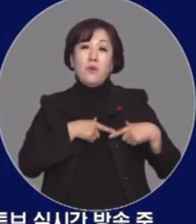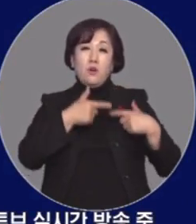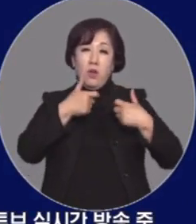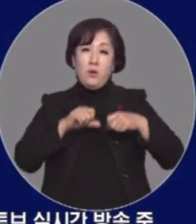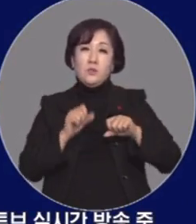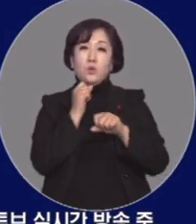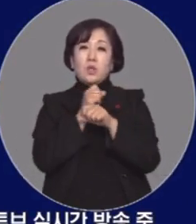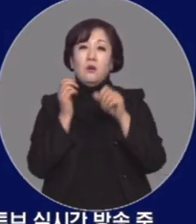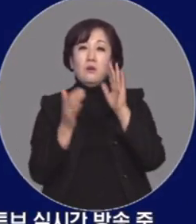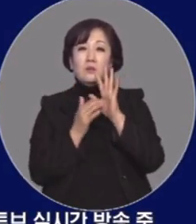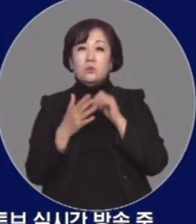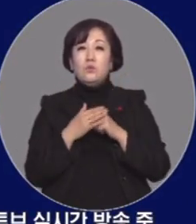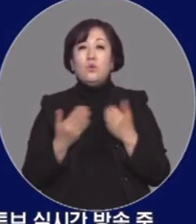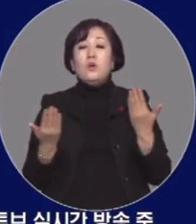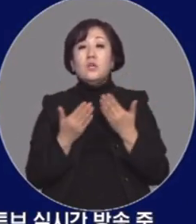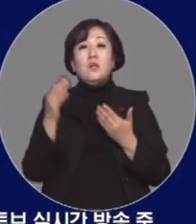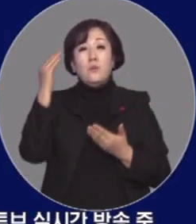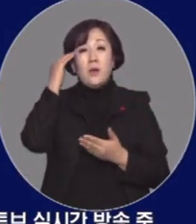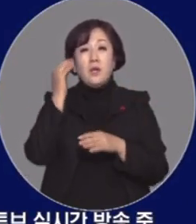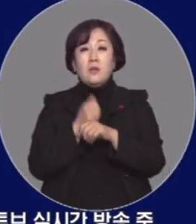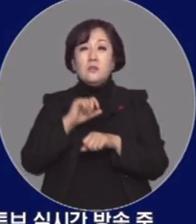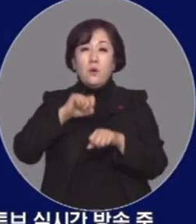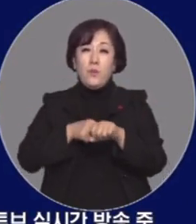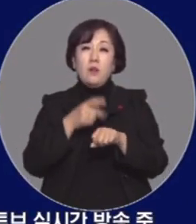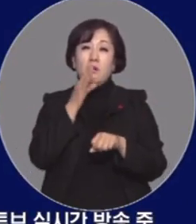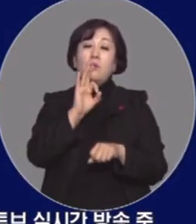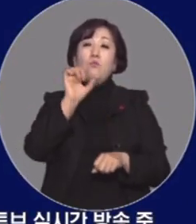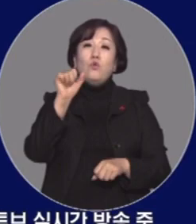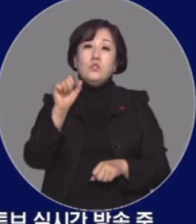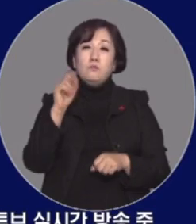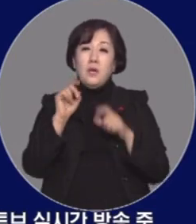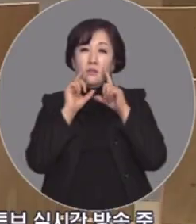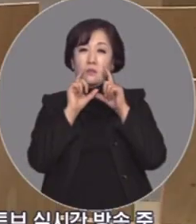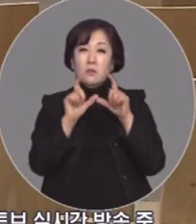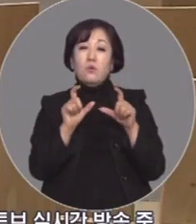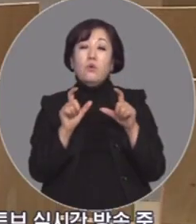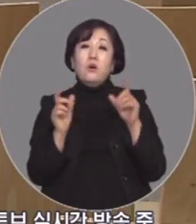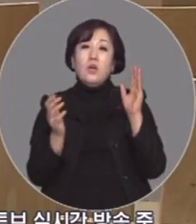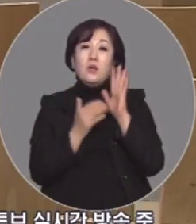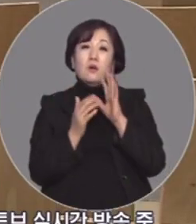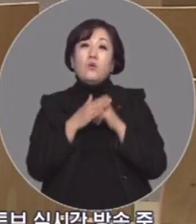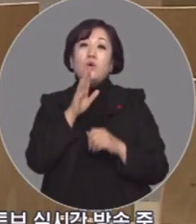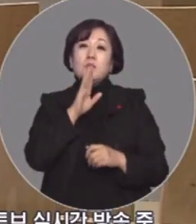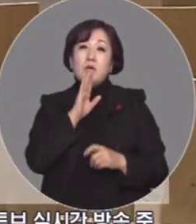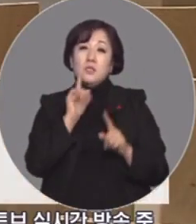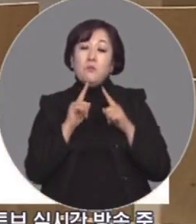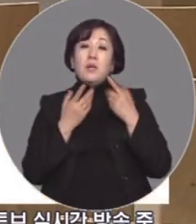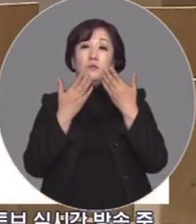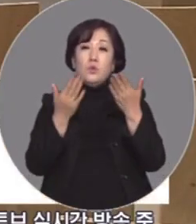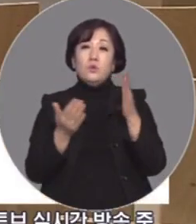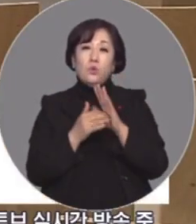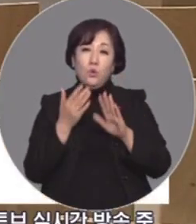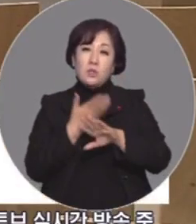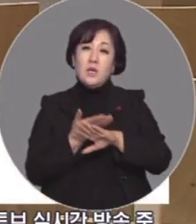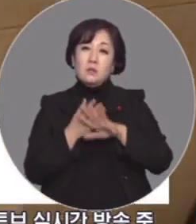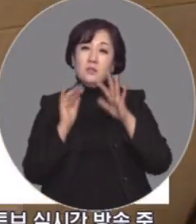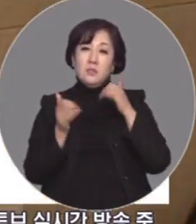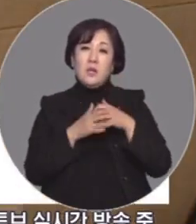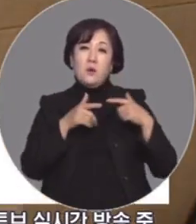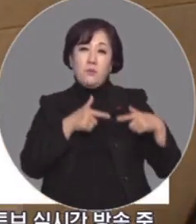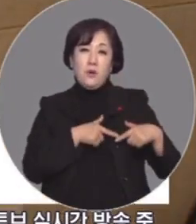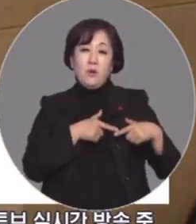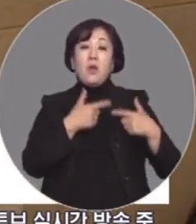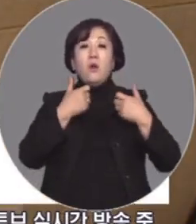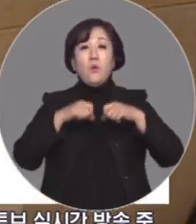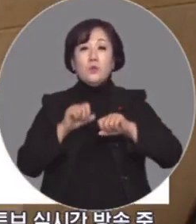영업을 방해한 사실을 인정해 벌금 50만 원을 선고했습니다. 사실을 말해도 다른 사람의 명예를 훼손하면